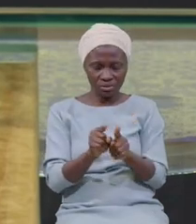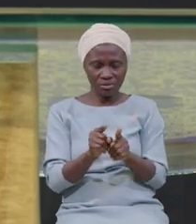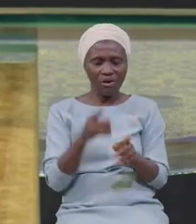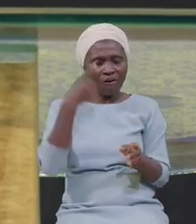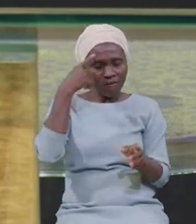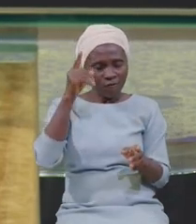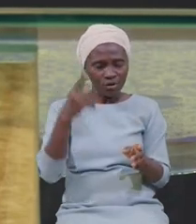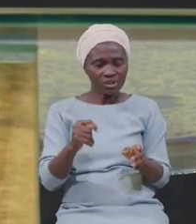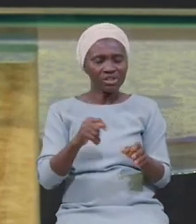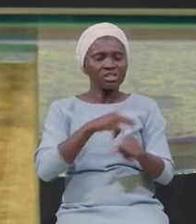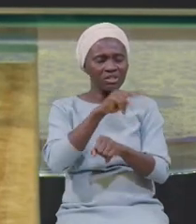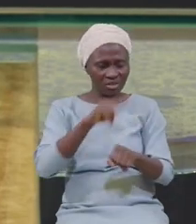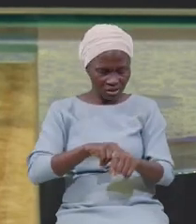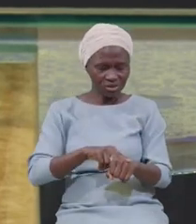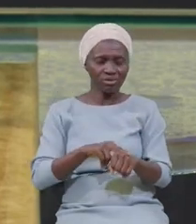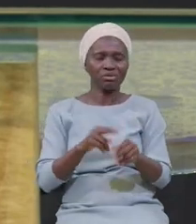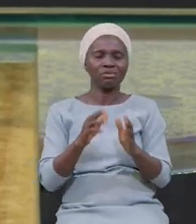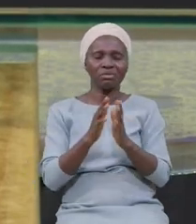pour la nation entière.